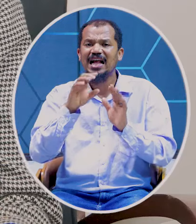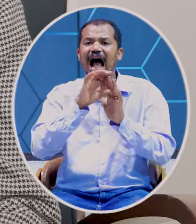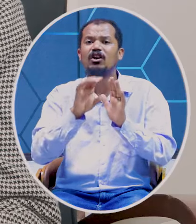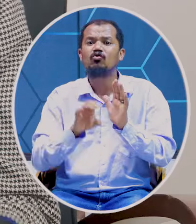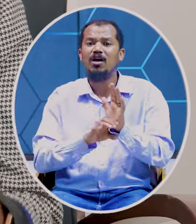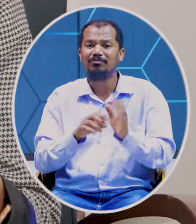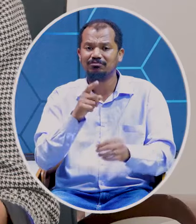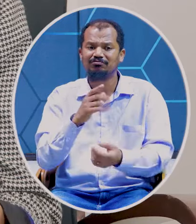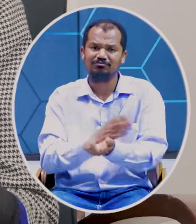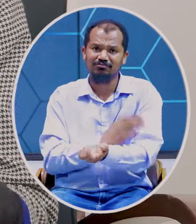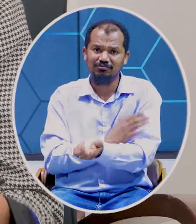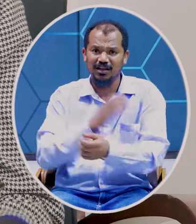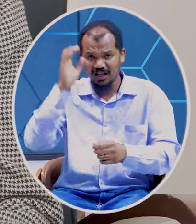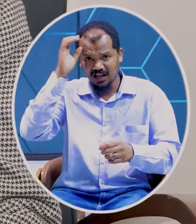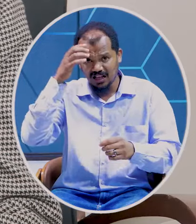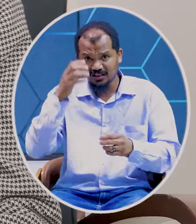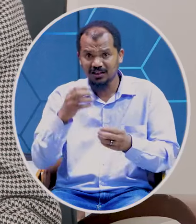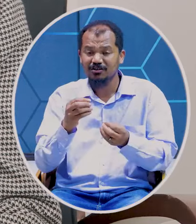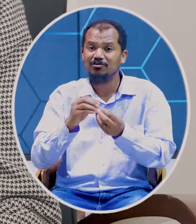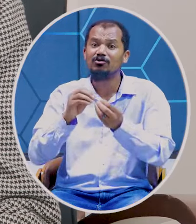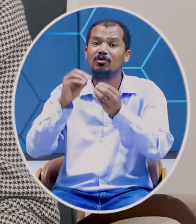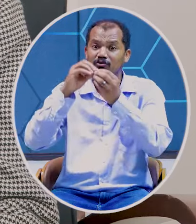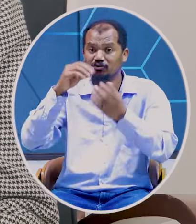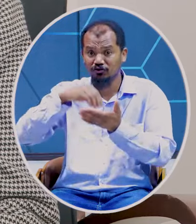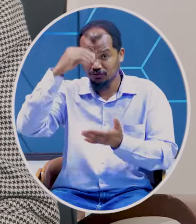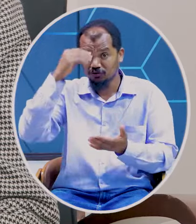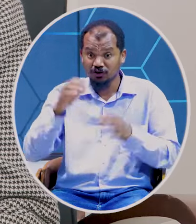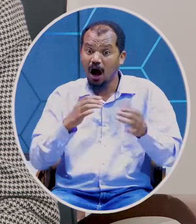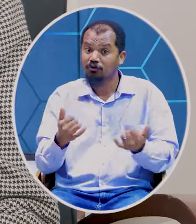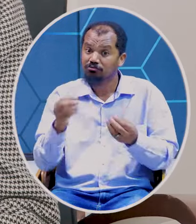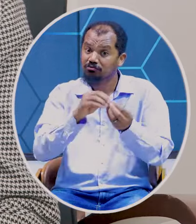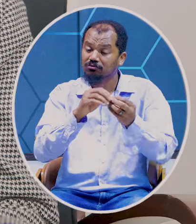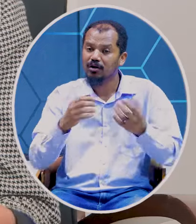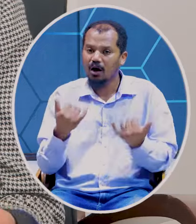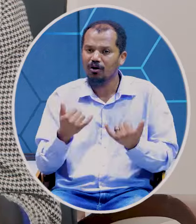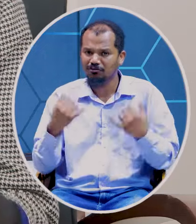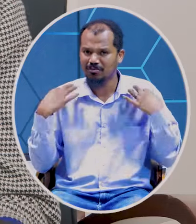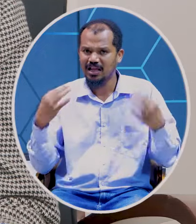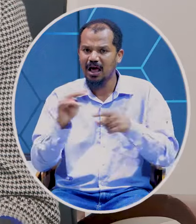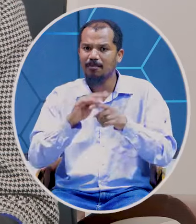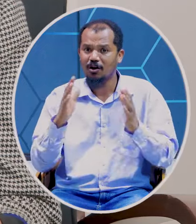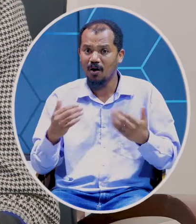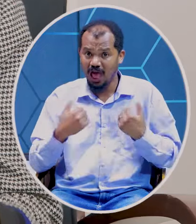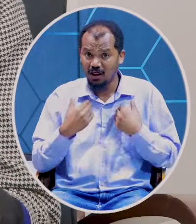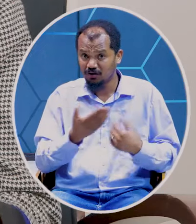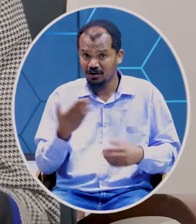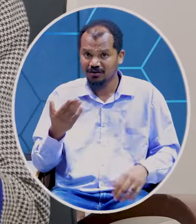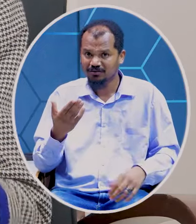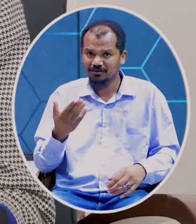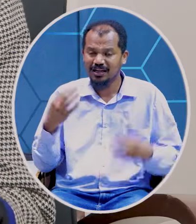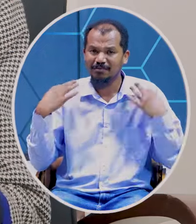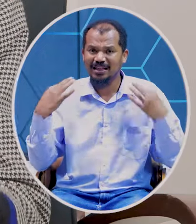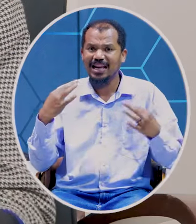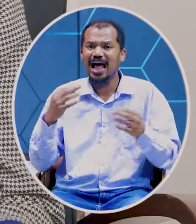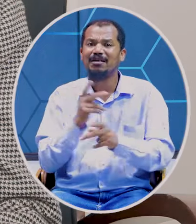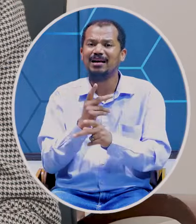ካሪኩለሞችም እንዲሻሻሉ የካንሰር እንትኖች እንዲጨምሩ ትምህርቶች እየተደረጉ ስለሆነ አሁን አሁን በጤና ባለሙያ ያለው ነገር ይበልጥ